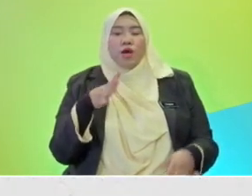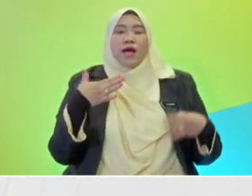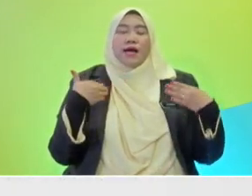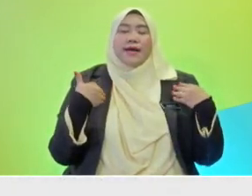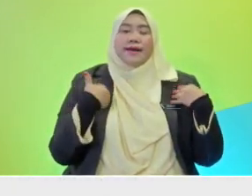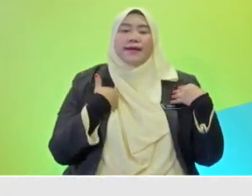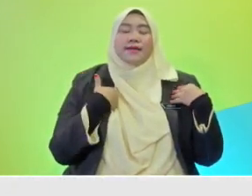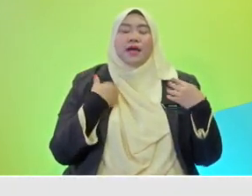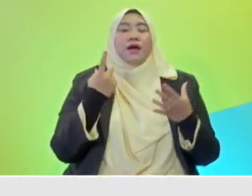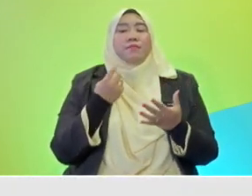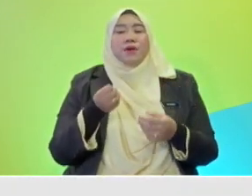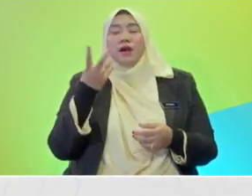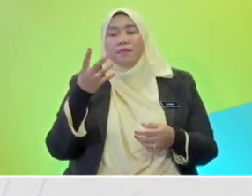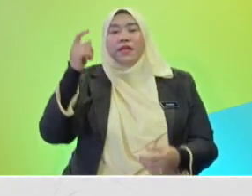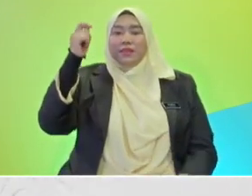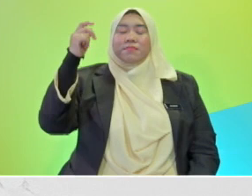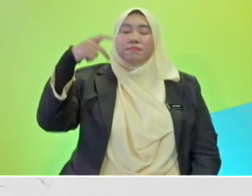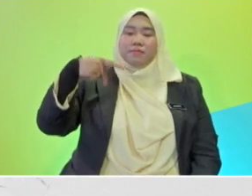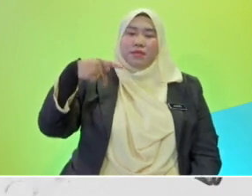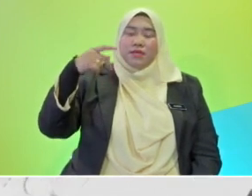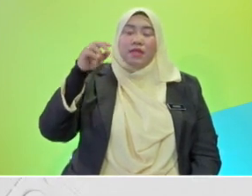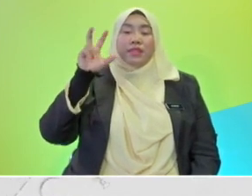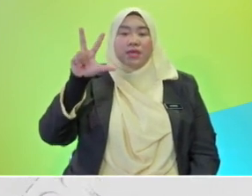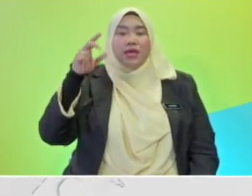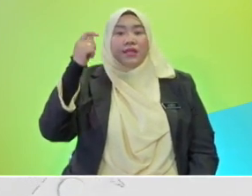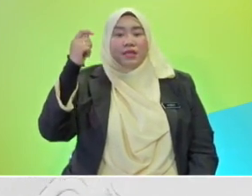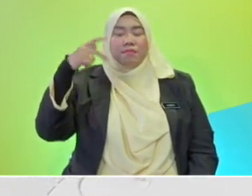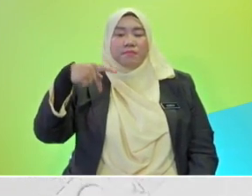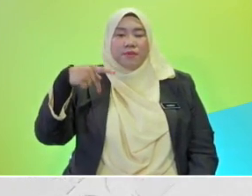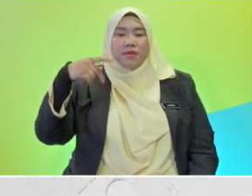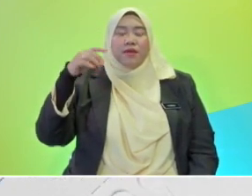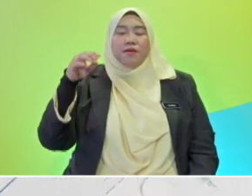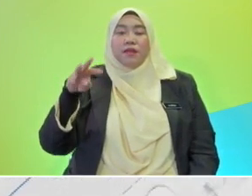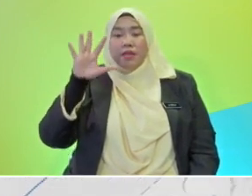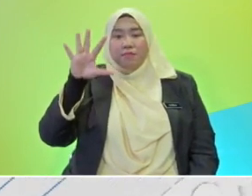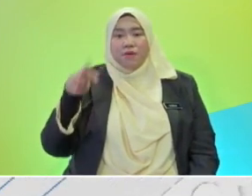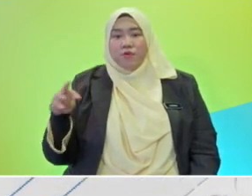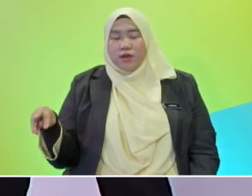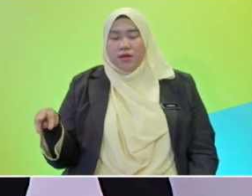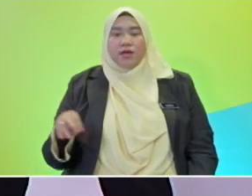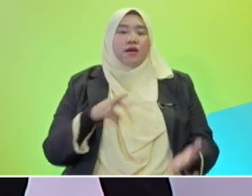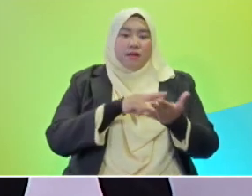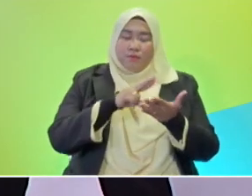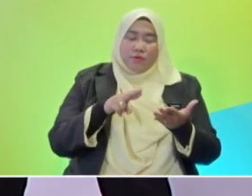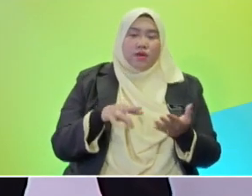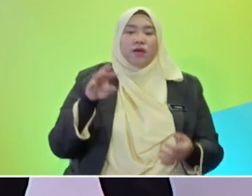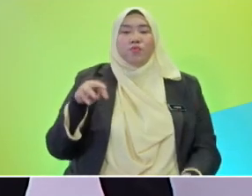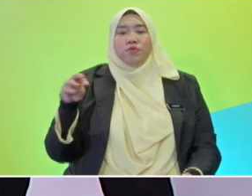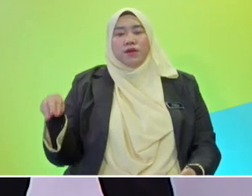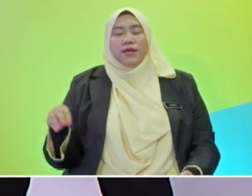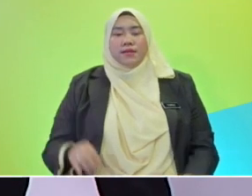Apakah TV Apakah TV3 Apakah TV5 murid dan ini merupakan laporan murid yang biasa kita jumpa